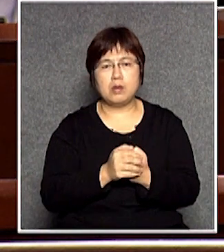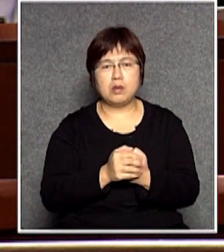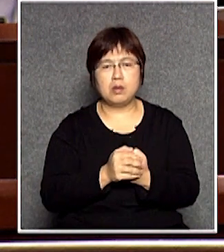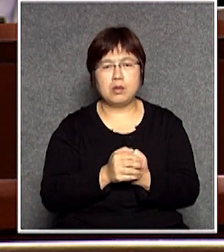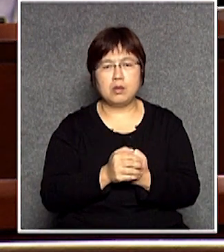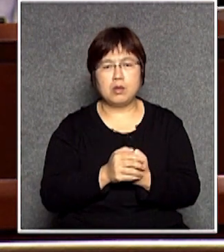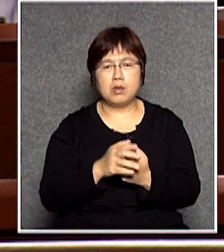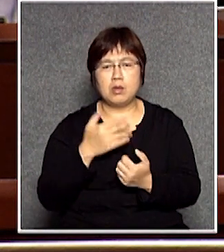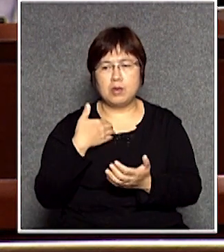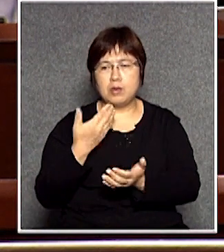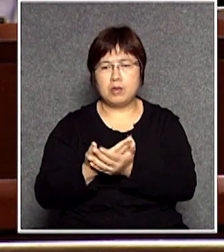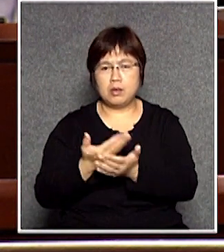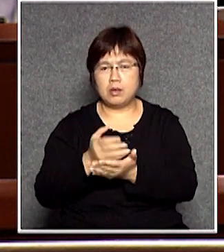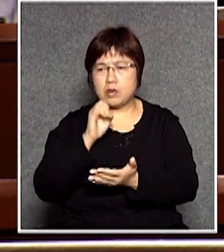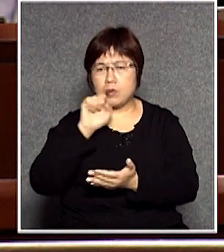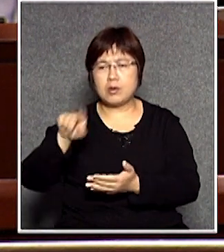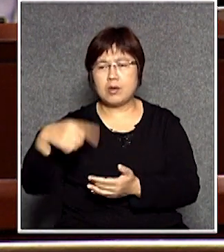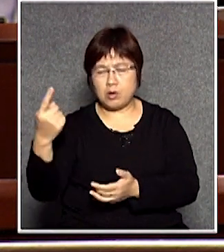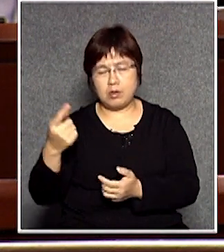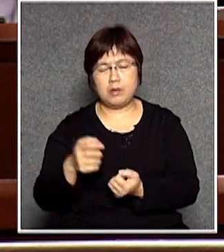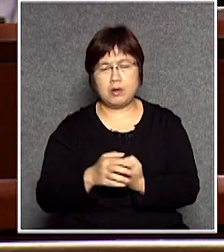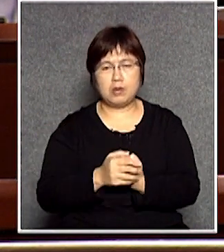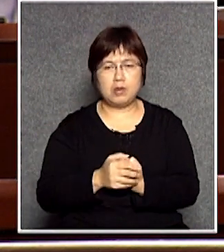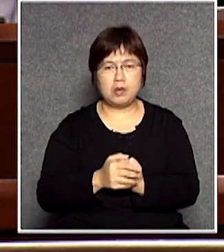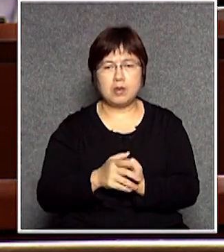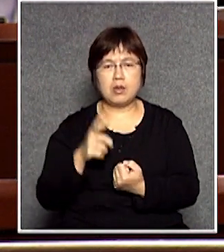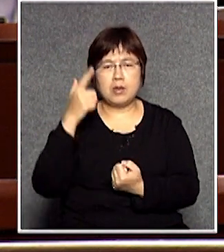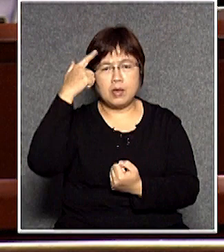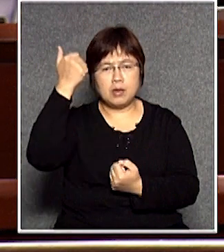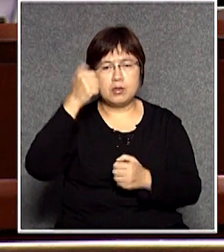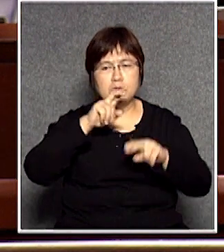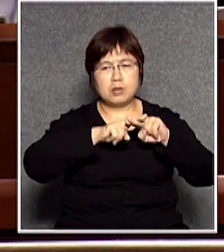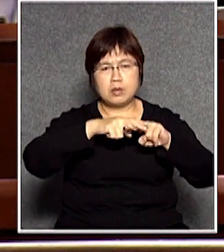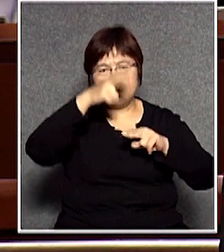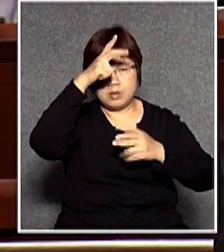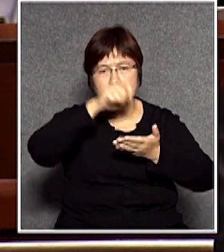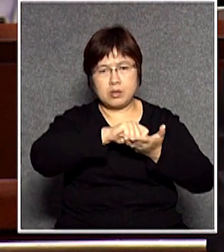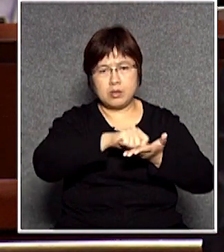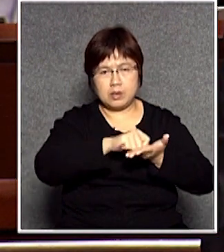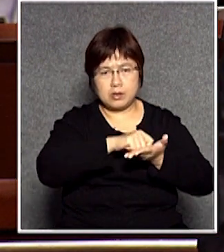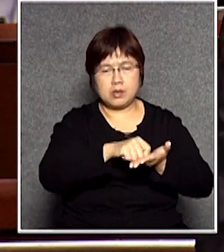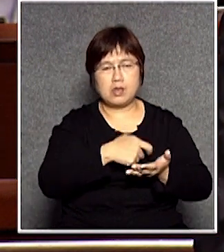可惜你說的可能是第二樣東西嘛，是希望是共產黨寫出來的黨史嘛，